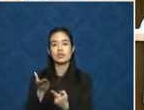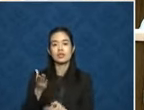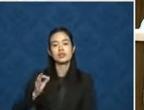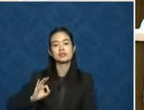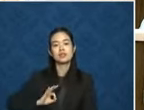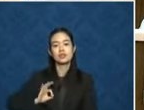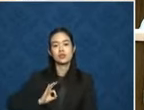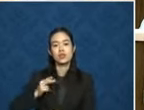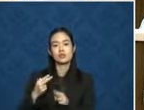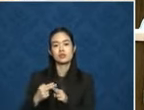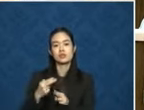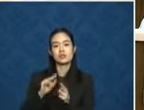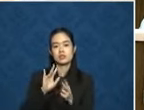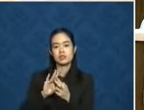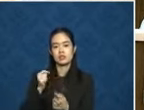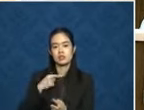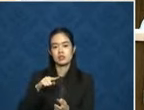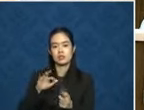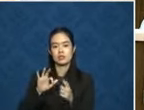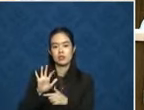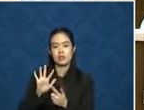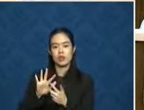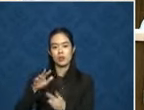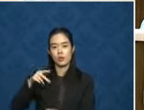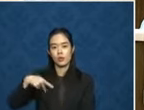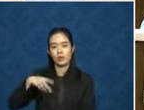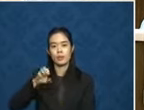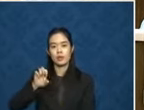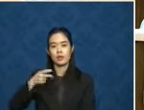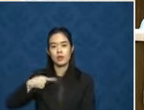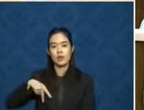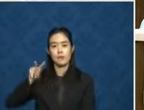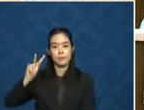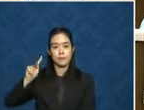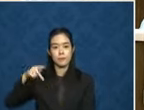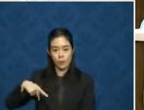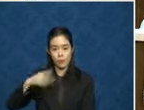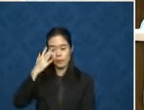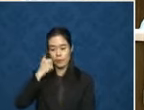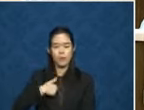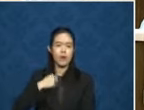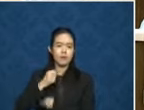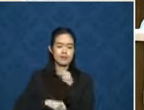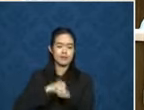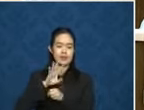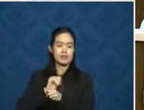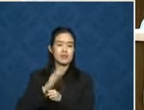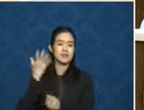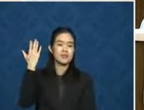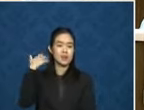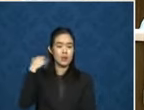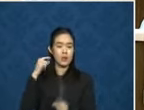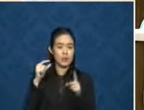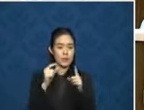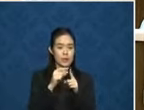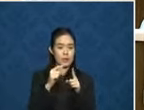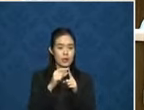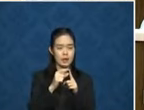ใหม่เพราะเมื่อ40ปีที่ผ่านมาคนรุ่นผมได้ยินคำว่ากระท่อมอิเล็ก